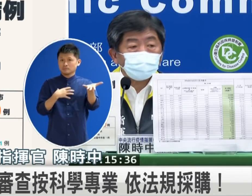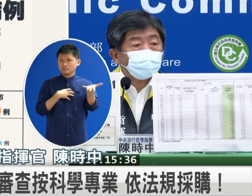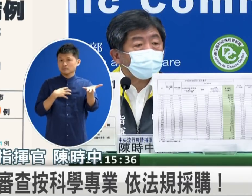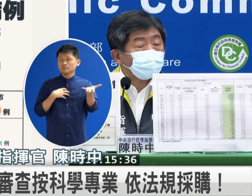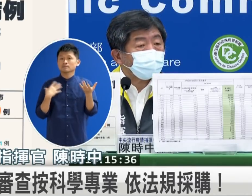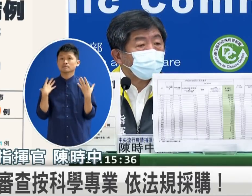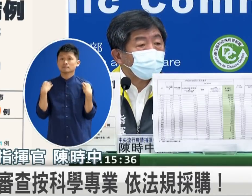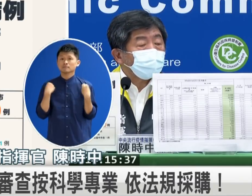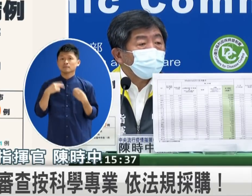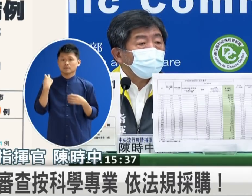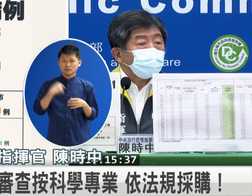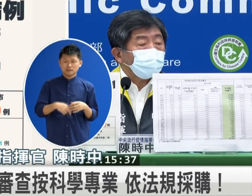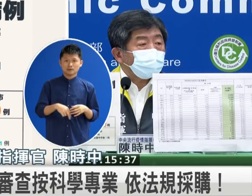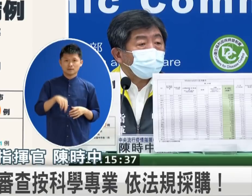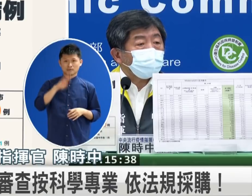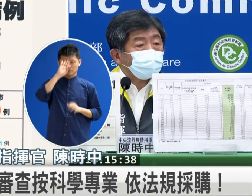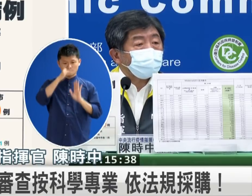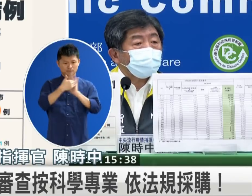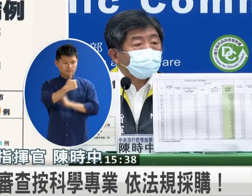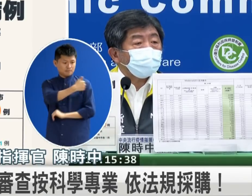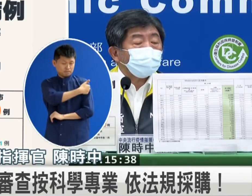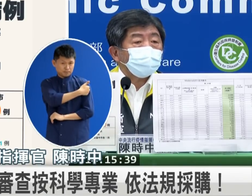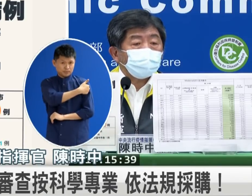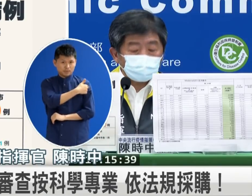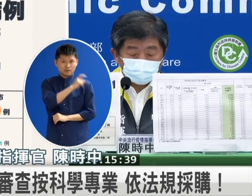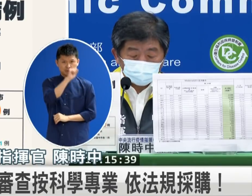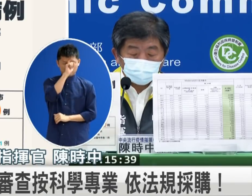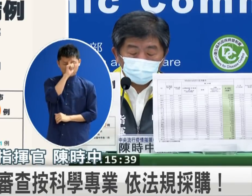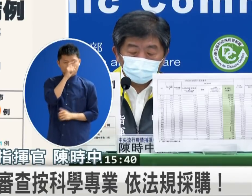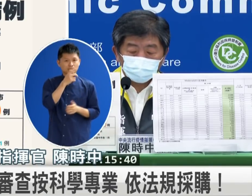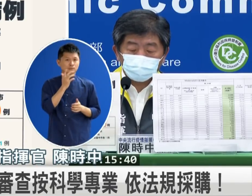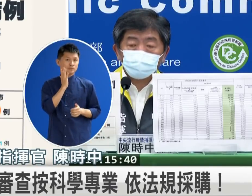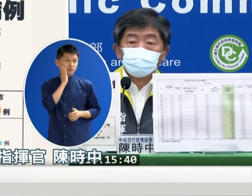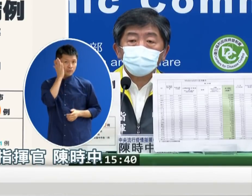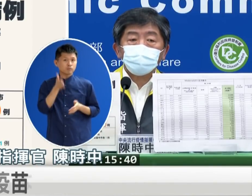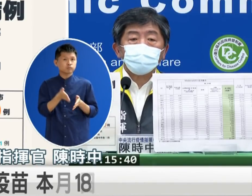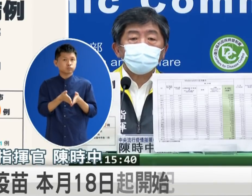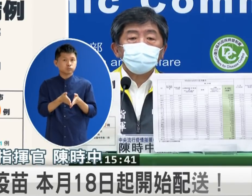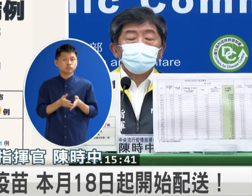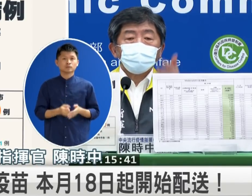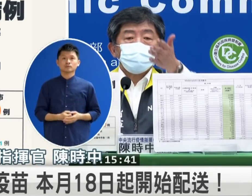有在施打疫苗能够，好，能够顺利的能够来施打。